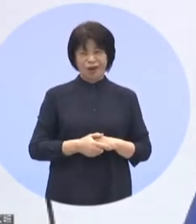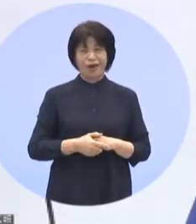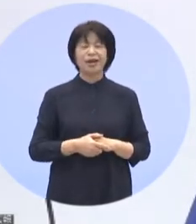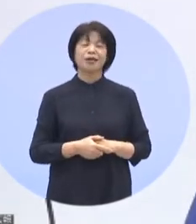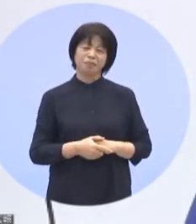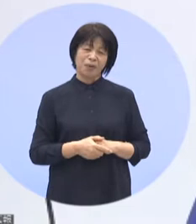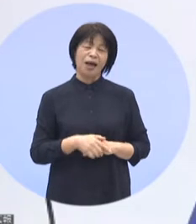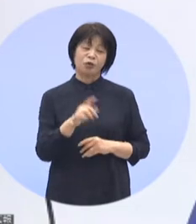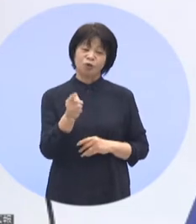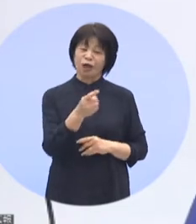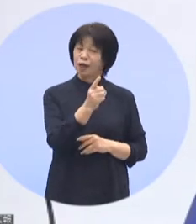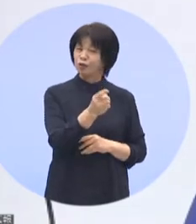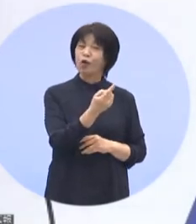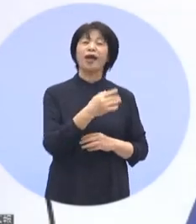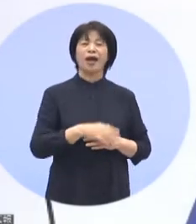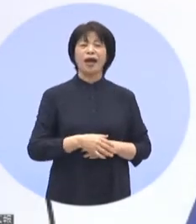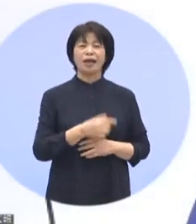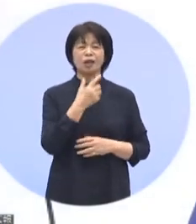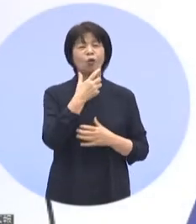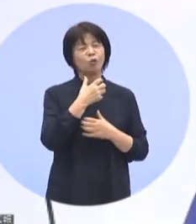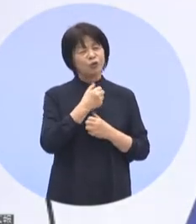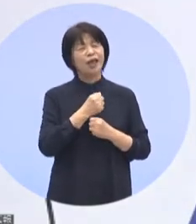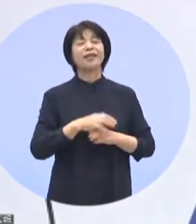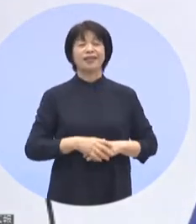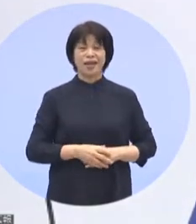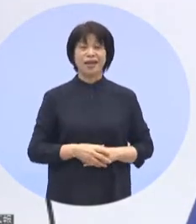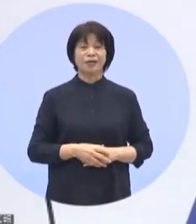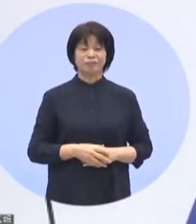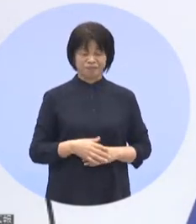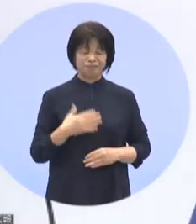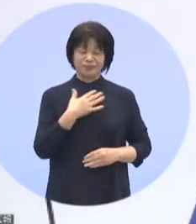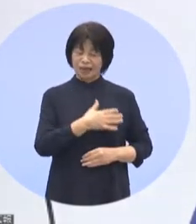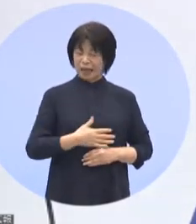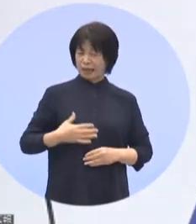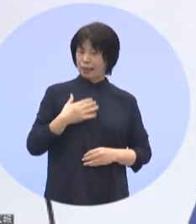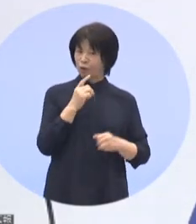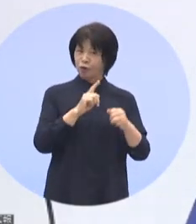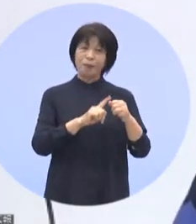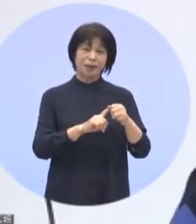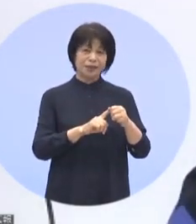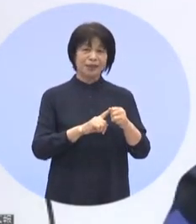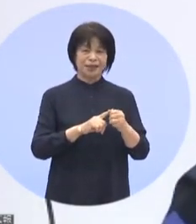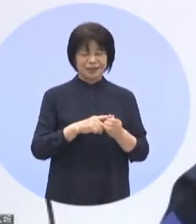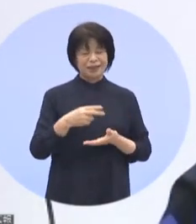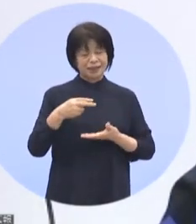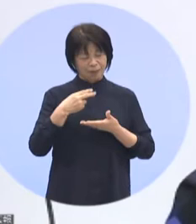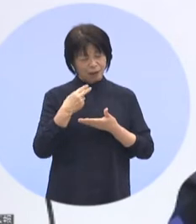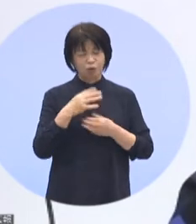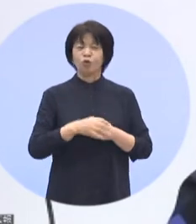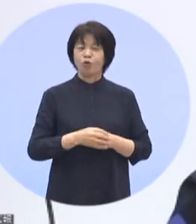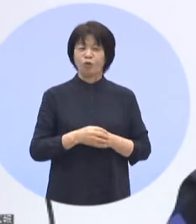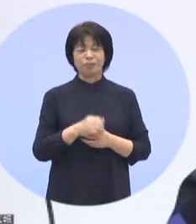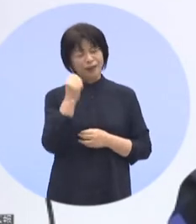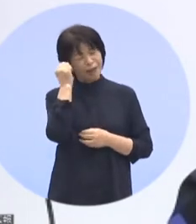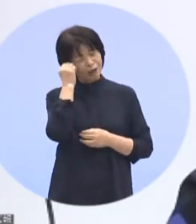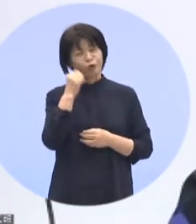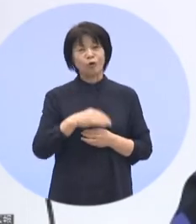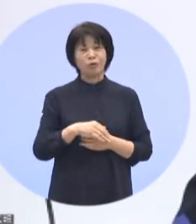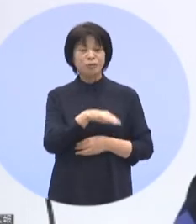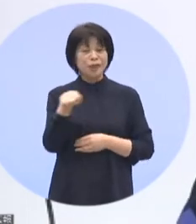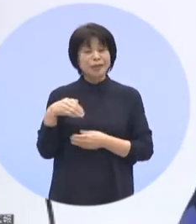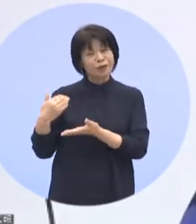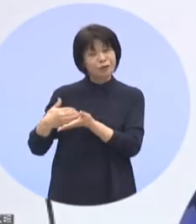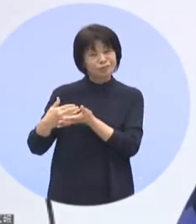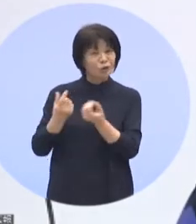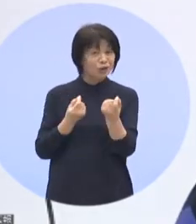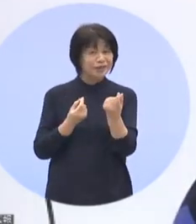あそれぞれが、しっかりとコンディション維持のために食事であったり睡眠であったり、まあ皆さんと言うこと一緒になっちゃうん